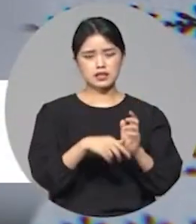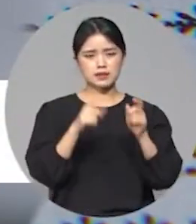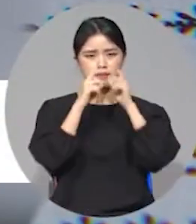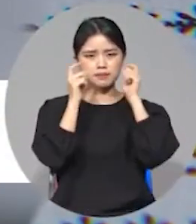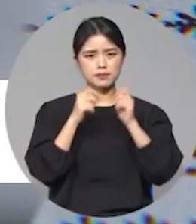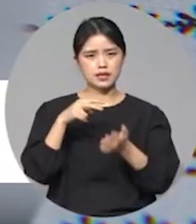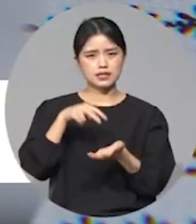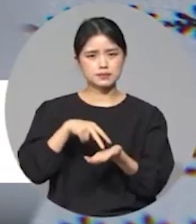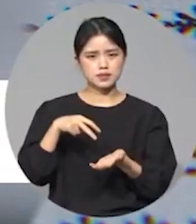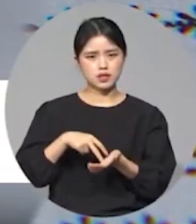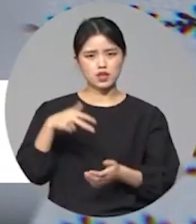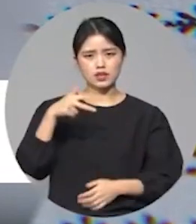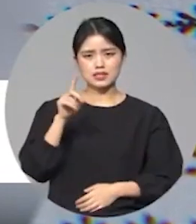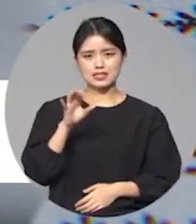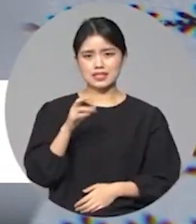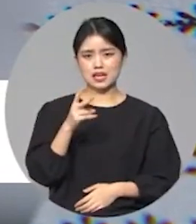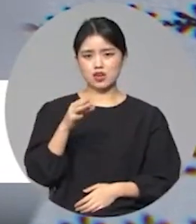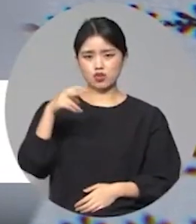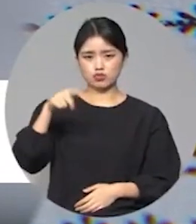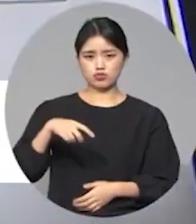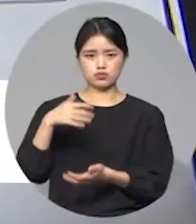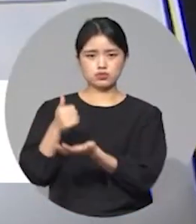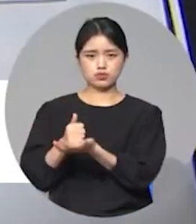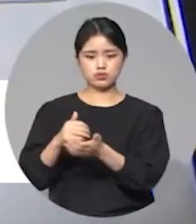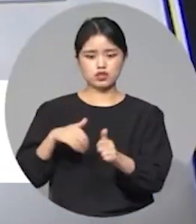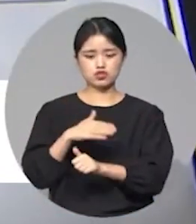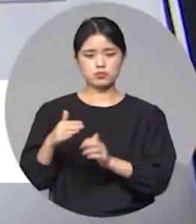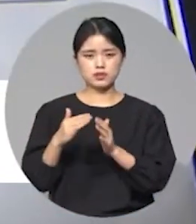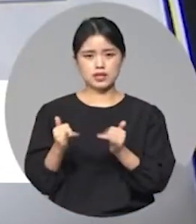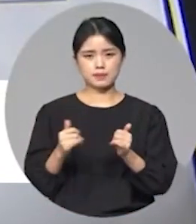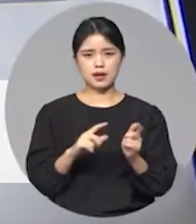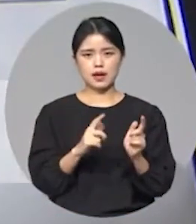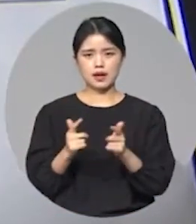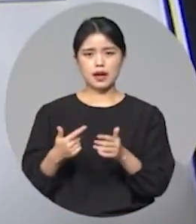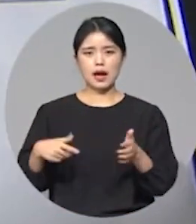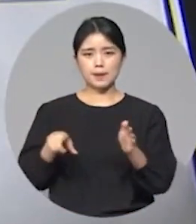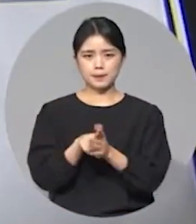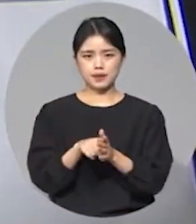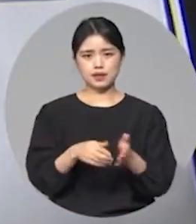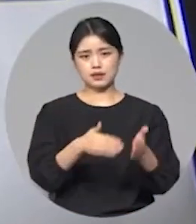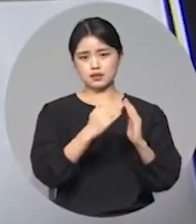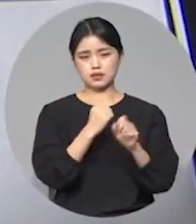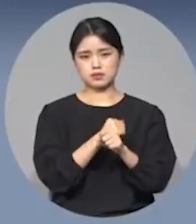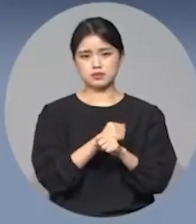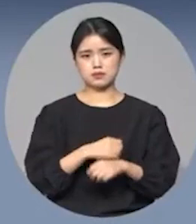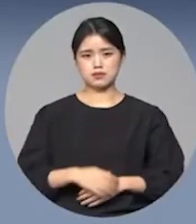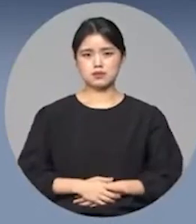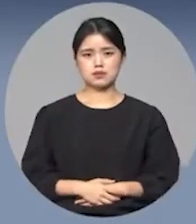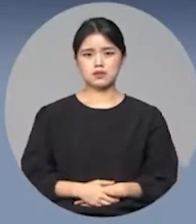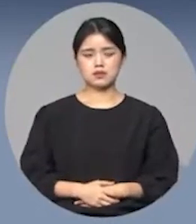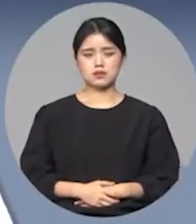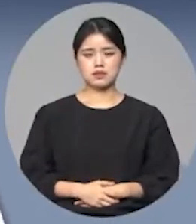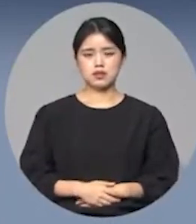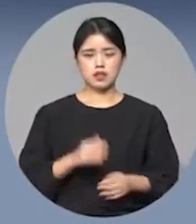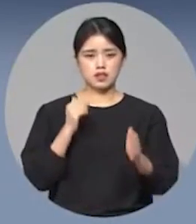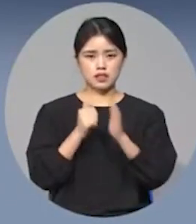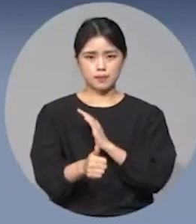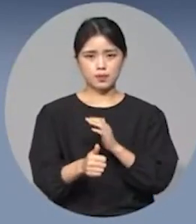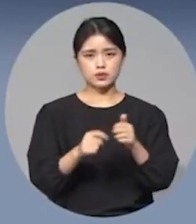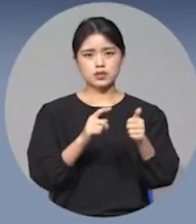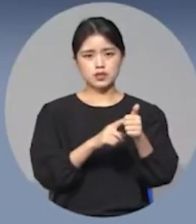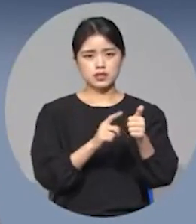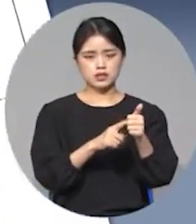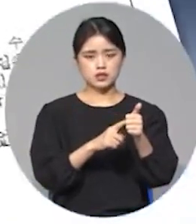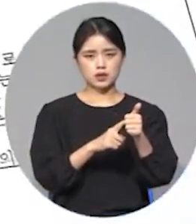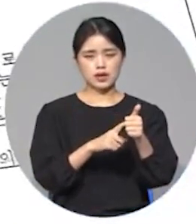민간인 신분이었던 장영수 군수가 측근들과 함께 설립한 것으로 확인됩니다. 대표이사인 A씨와